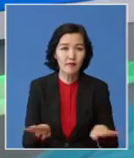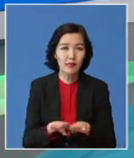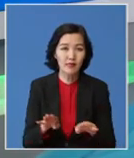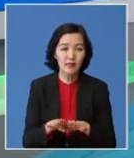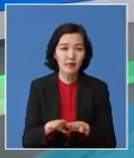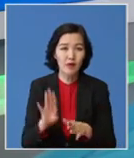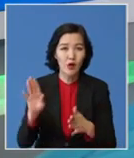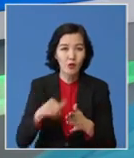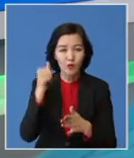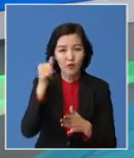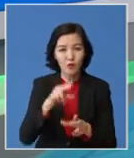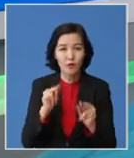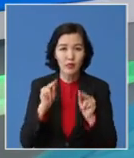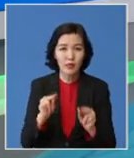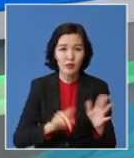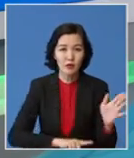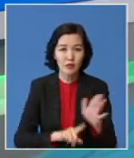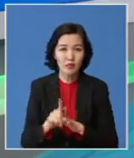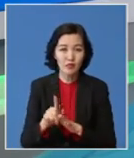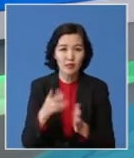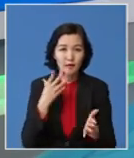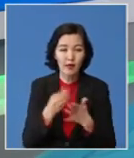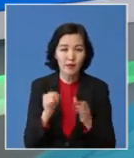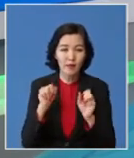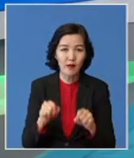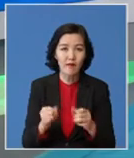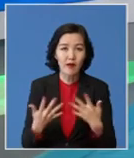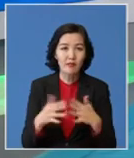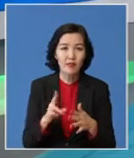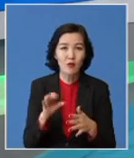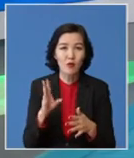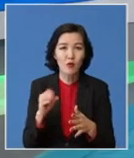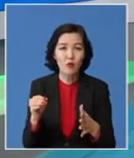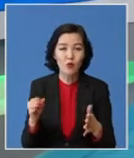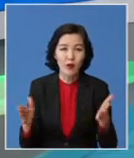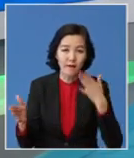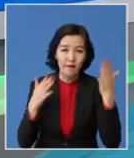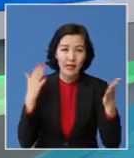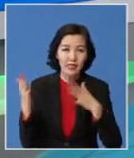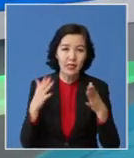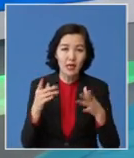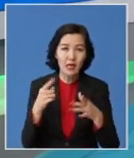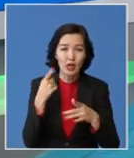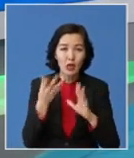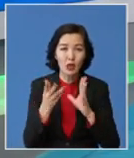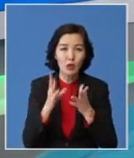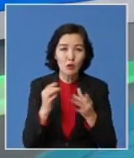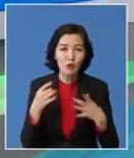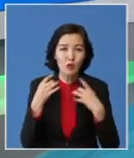год по-настоящему вступает в свои права в селе Конор, весело и дружно празднуют представители